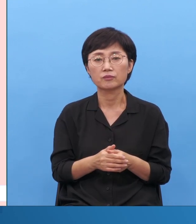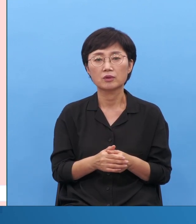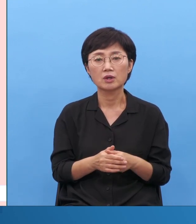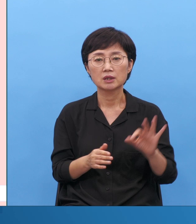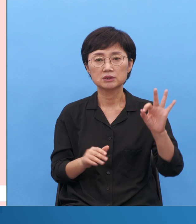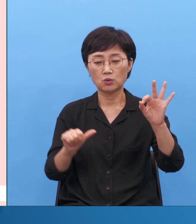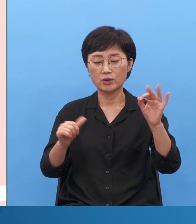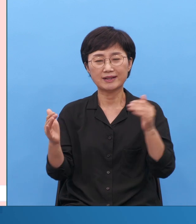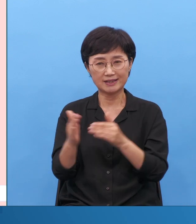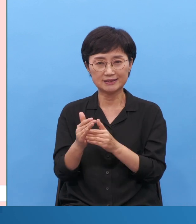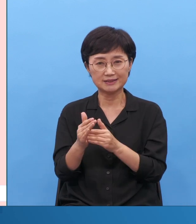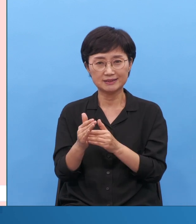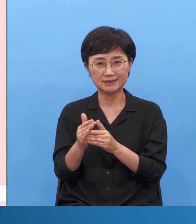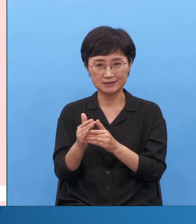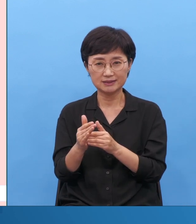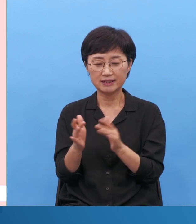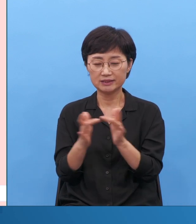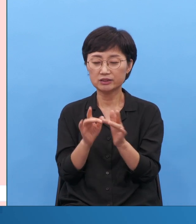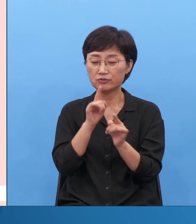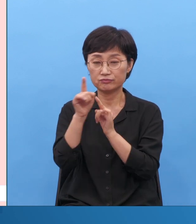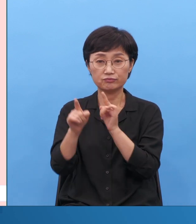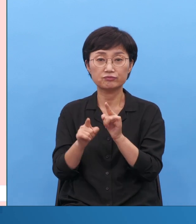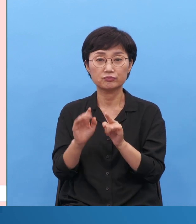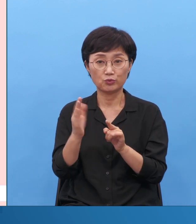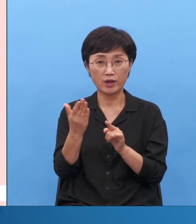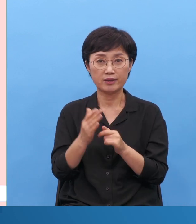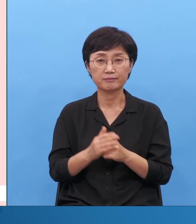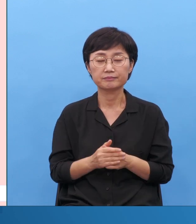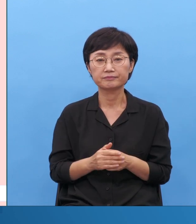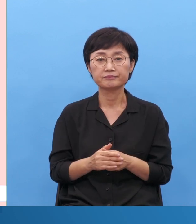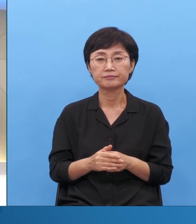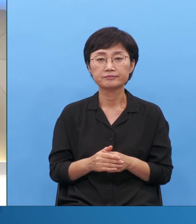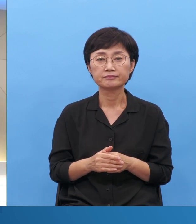10월 5일까지 위아.kr에서 등록받습니다.